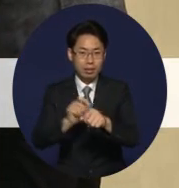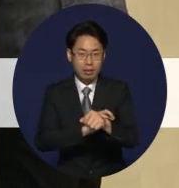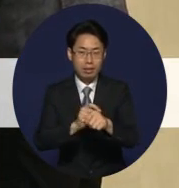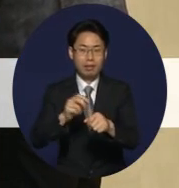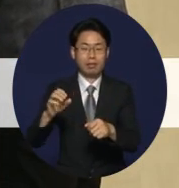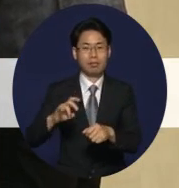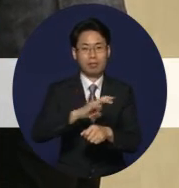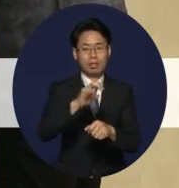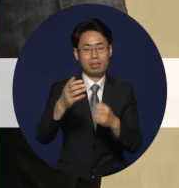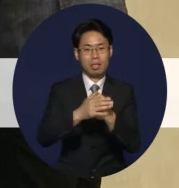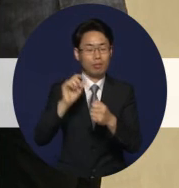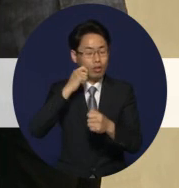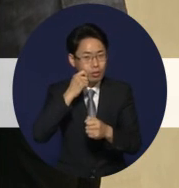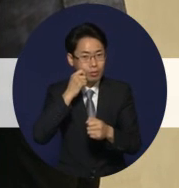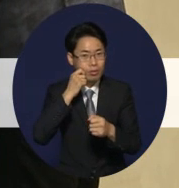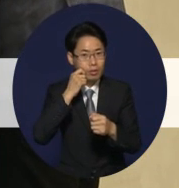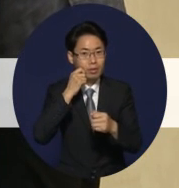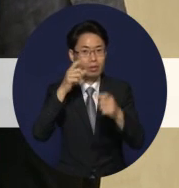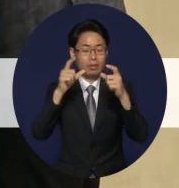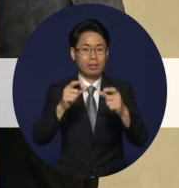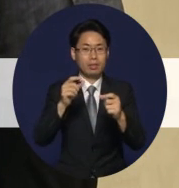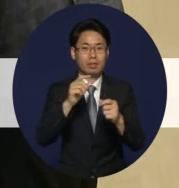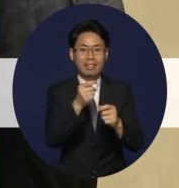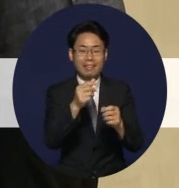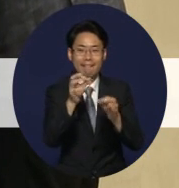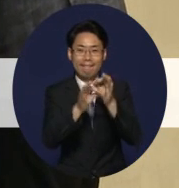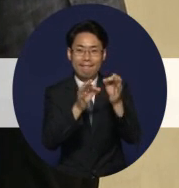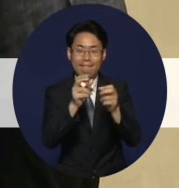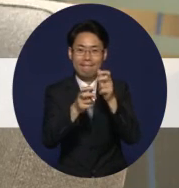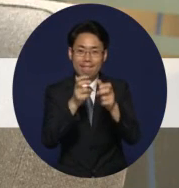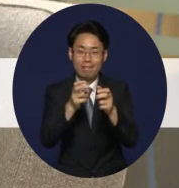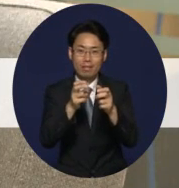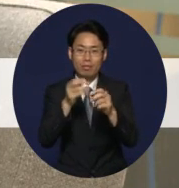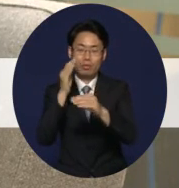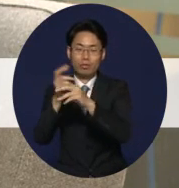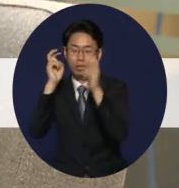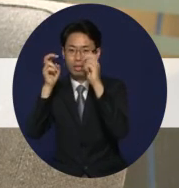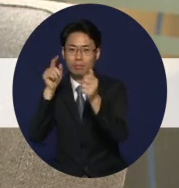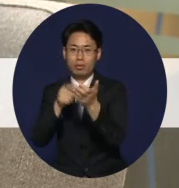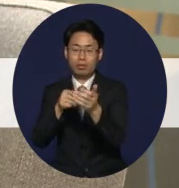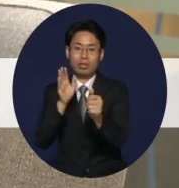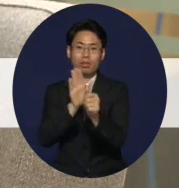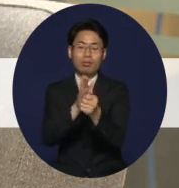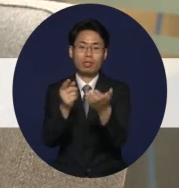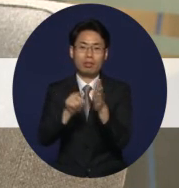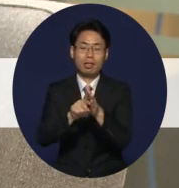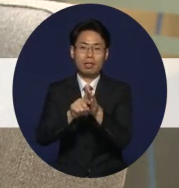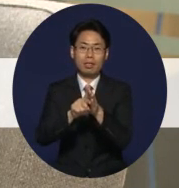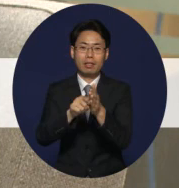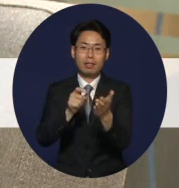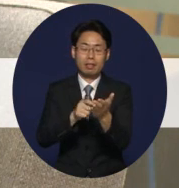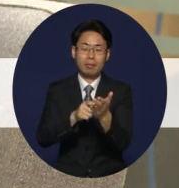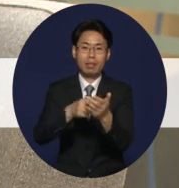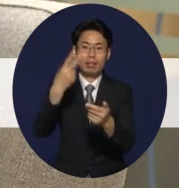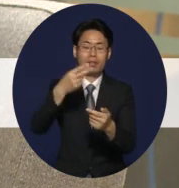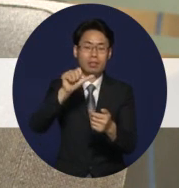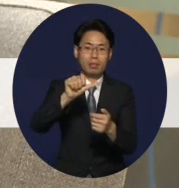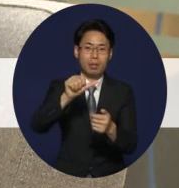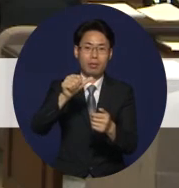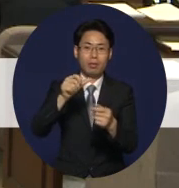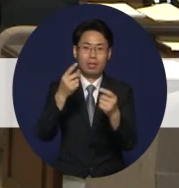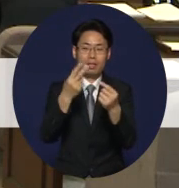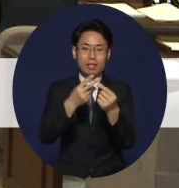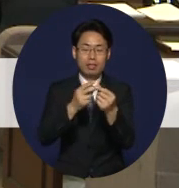메르스로 인해 큰 어려움을 겪고 있는 지역 영세 상공인과 중소기업을 신속히 지원하기 위해 긴급 편성된